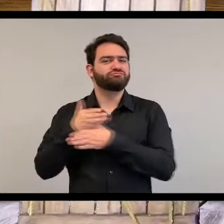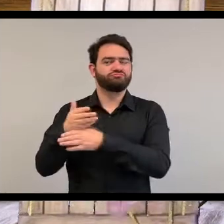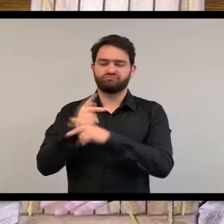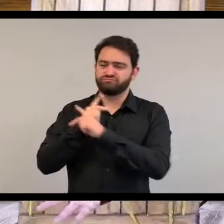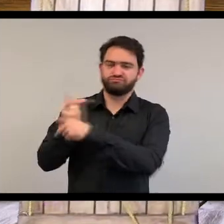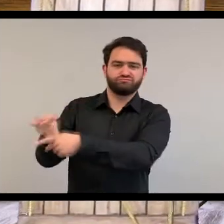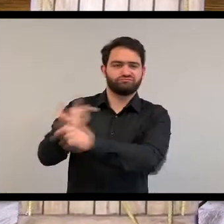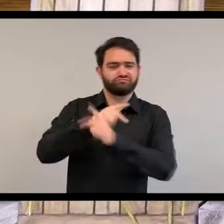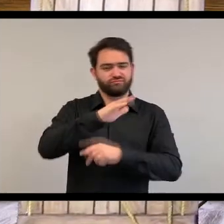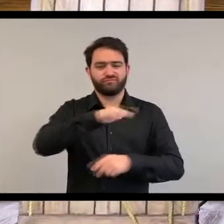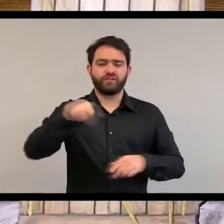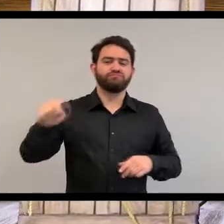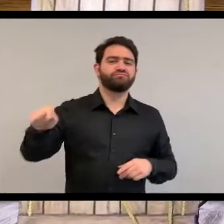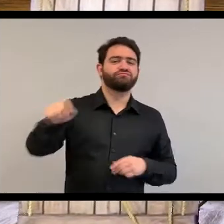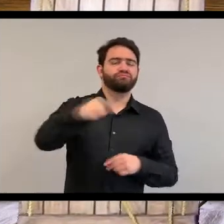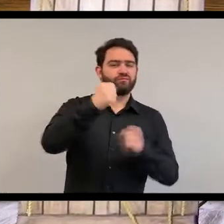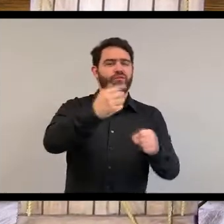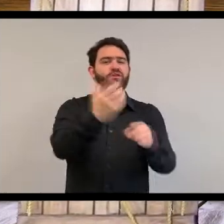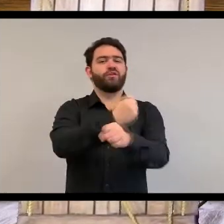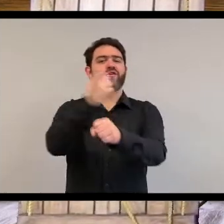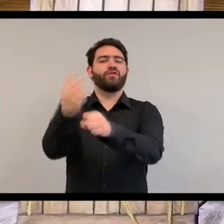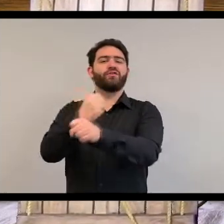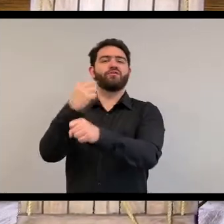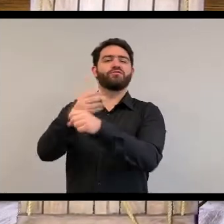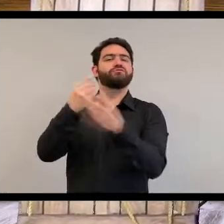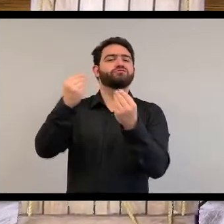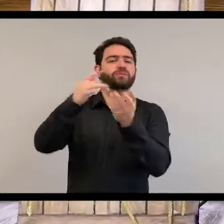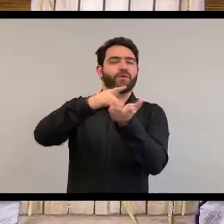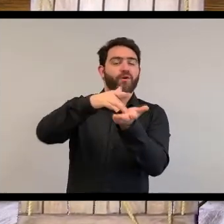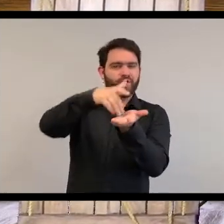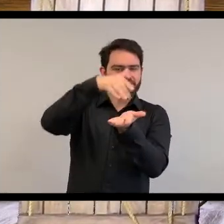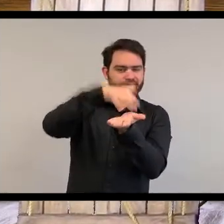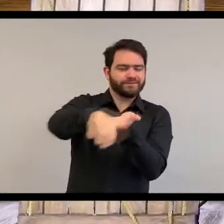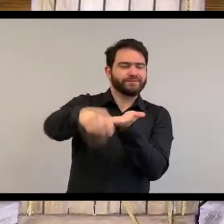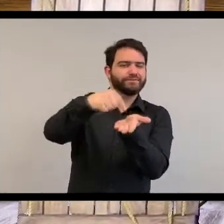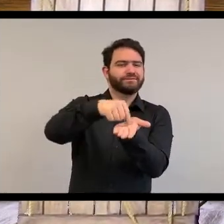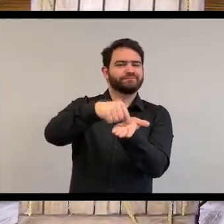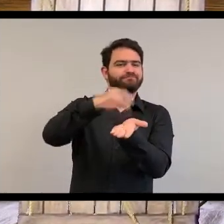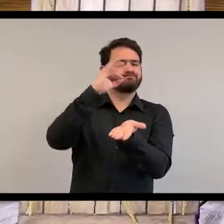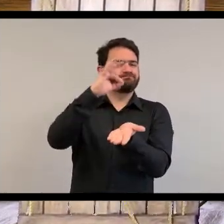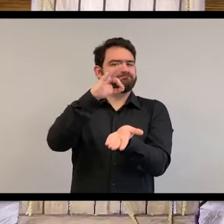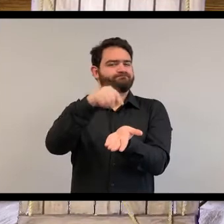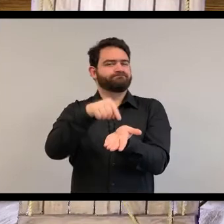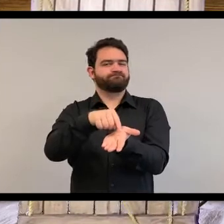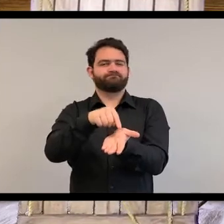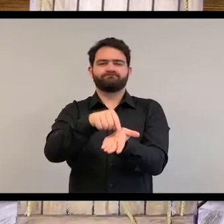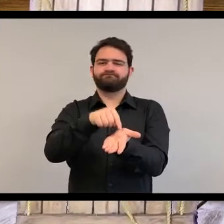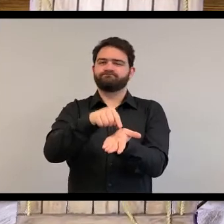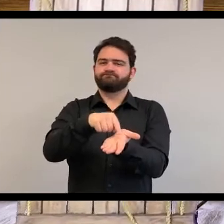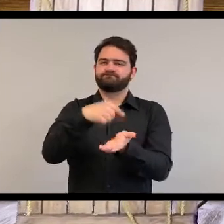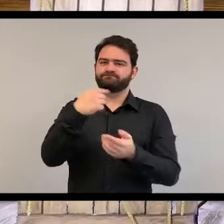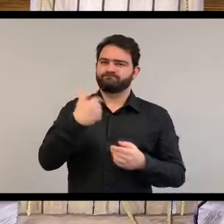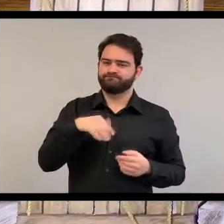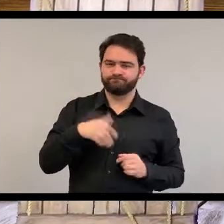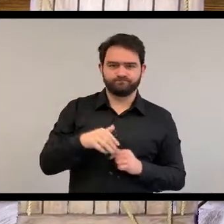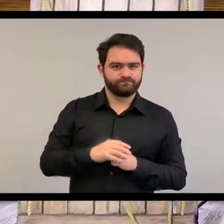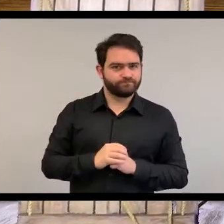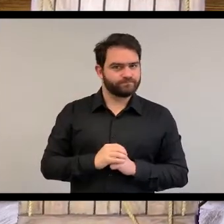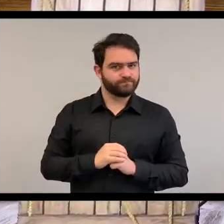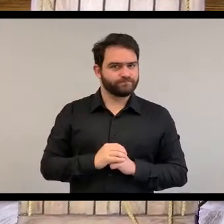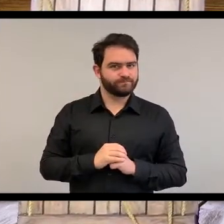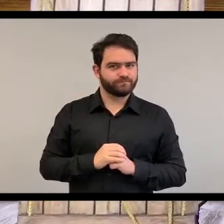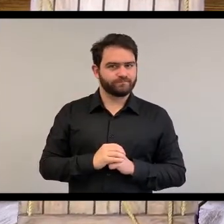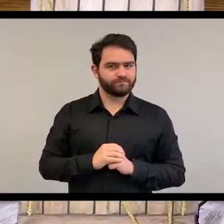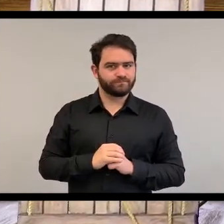inviter les autres à s'asseoir à tour de rôle avec des nôtres dans le toboggan. Puis, tout le monde va pouvoir apprécier le